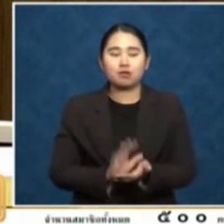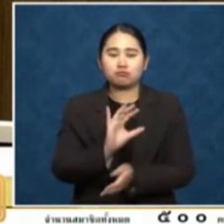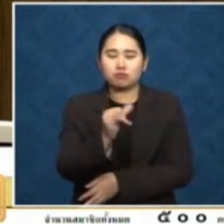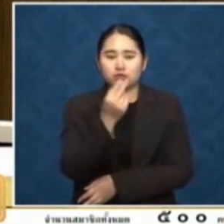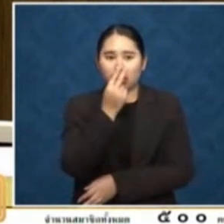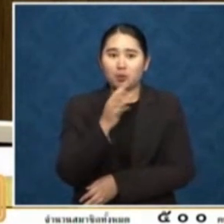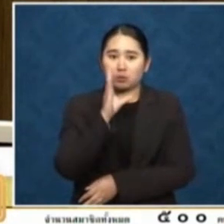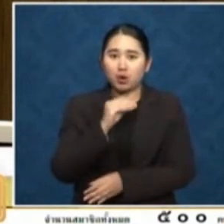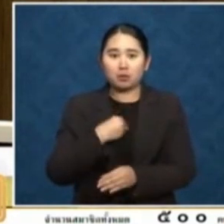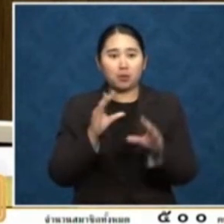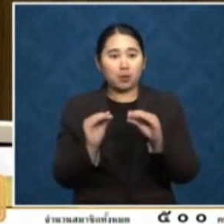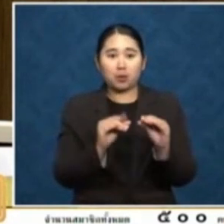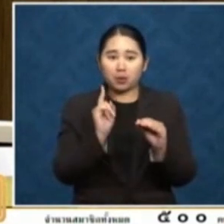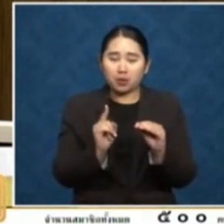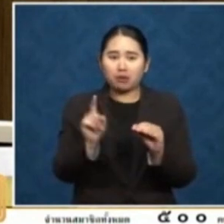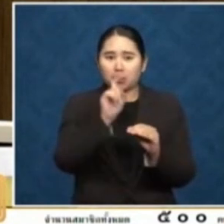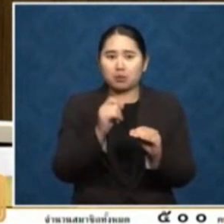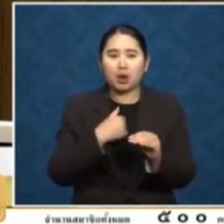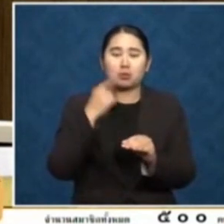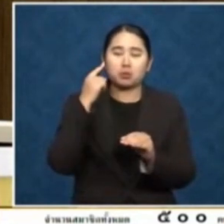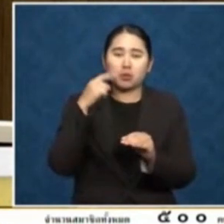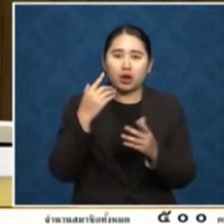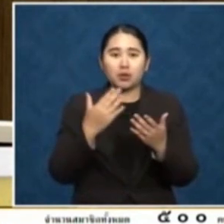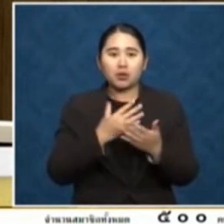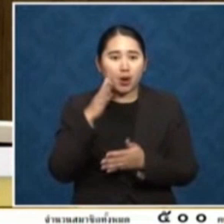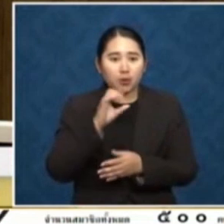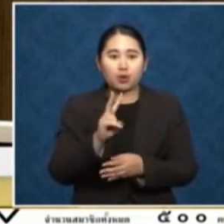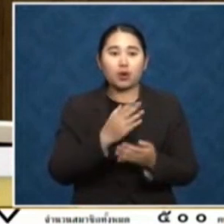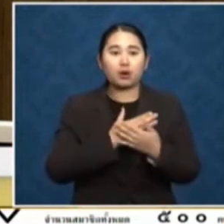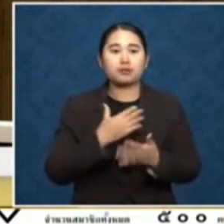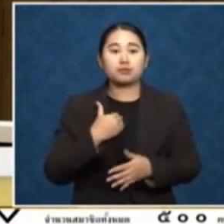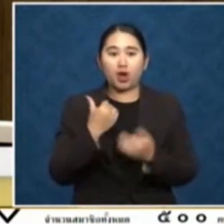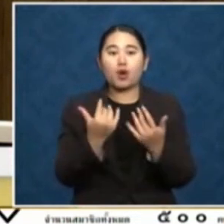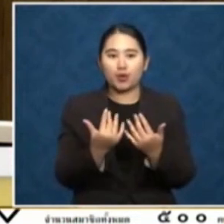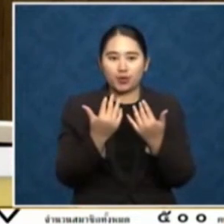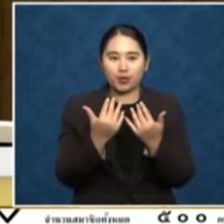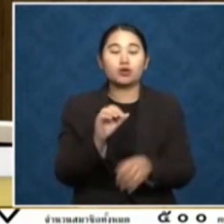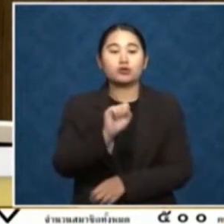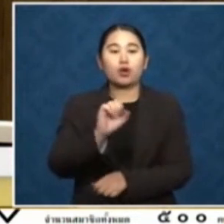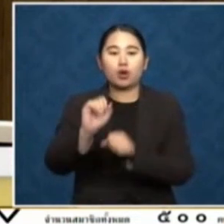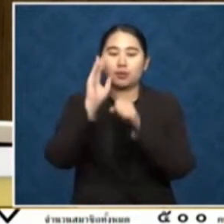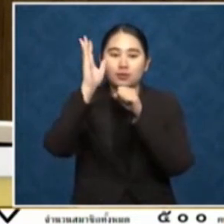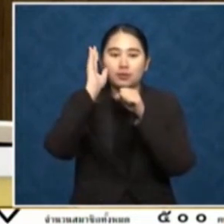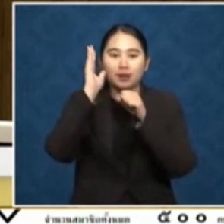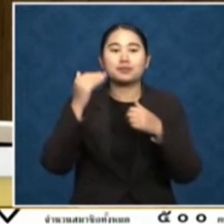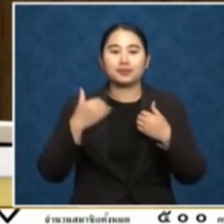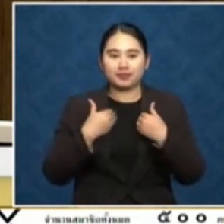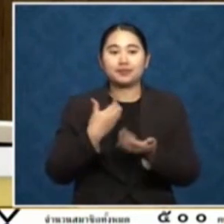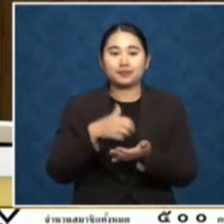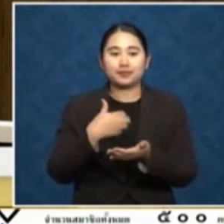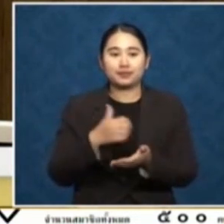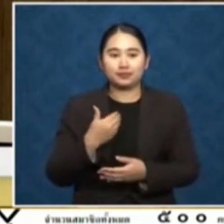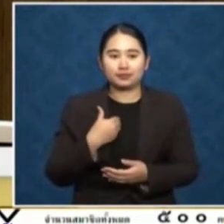ท่านในที่นี้อาจจะจริงหรอจะมีผู้ชายรักผู้หญิงข้ามเพศหรอมีจริงๆค่ะเดี๋ยวจะมีส.ส.อีกหลายท่านอภิปรายเรื่